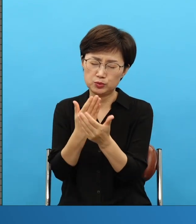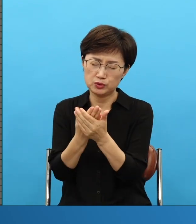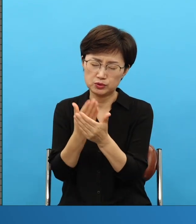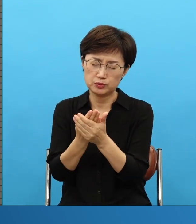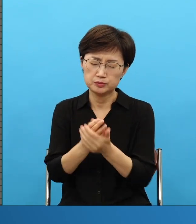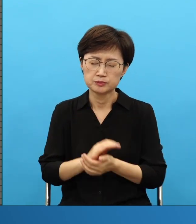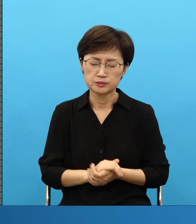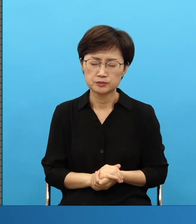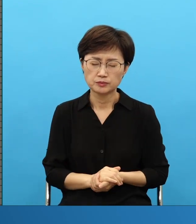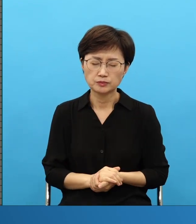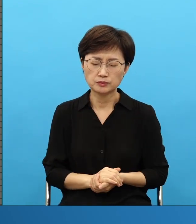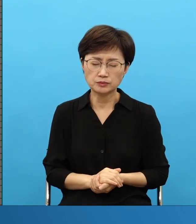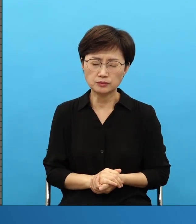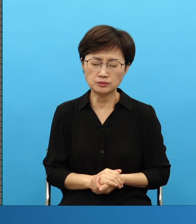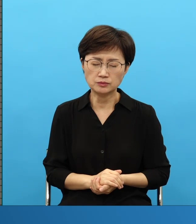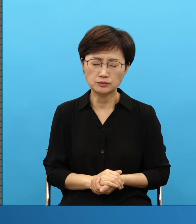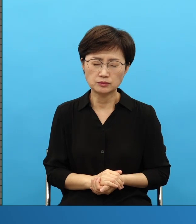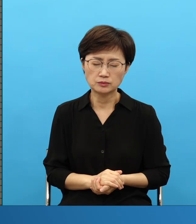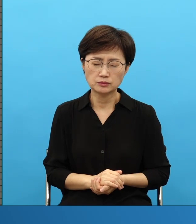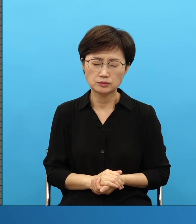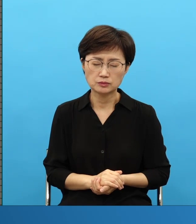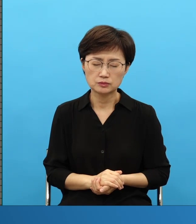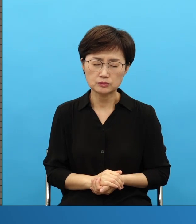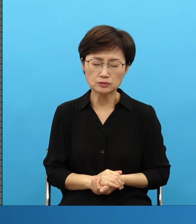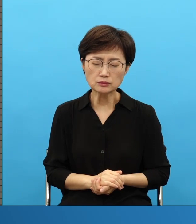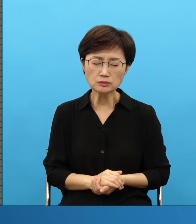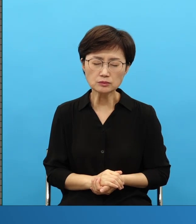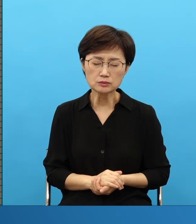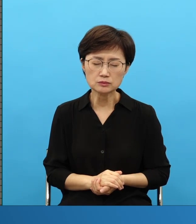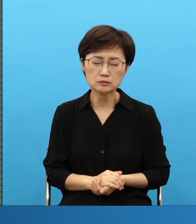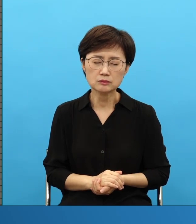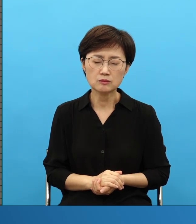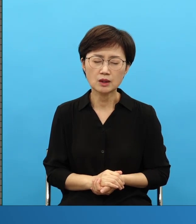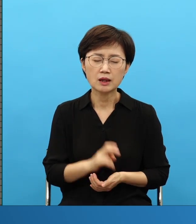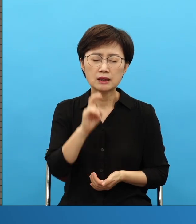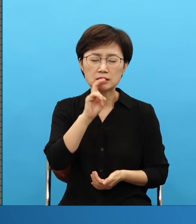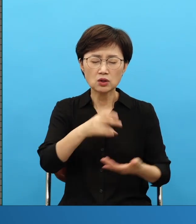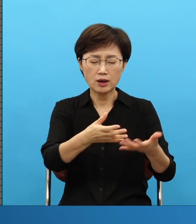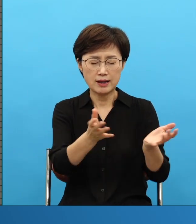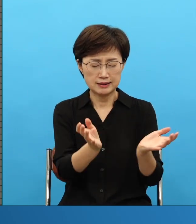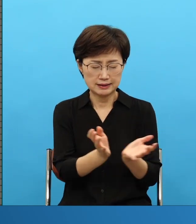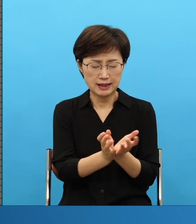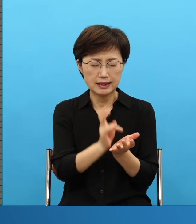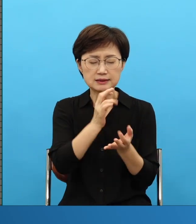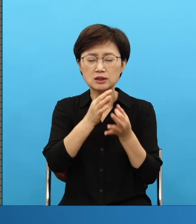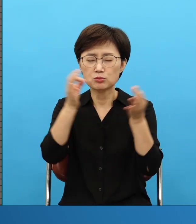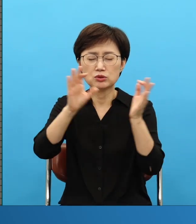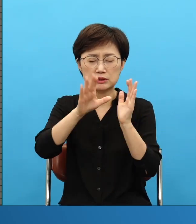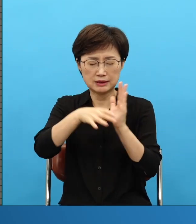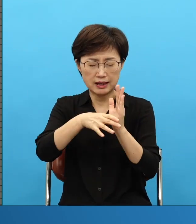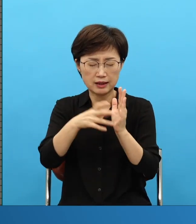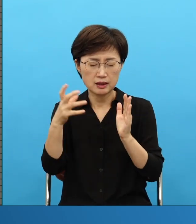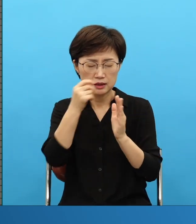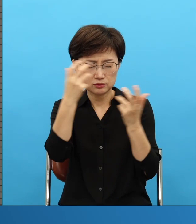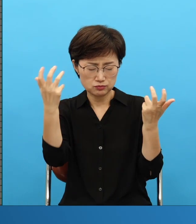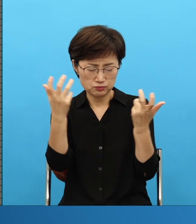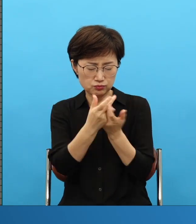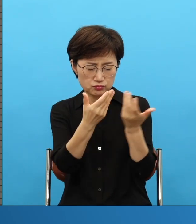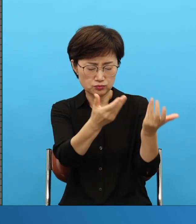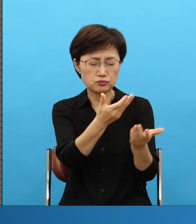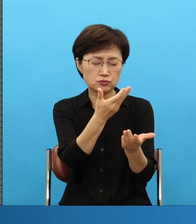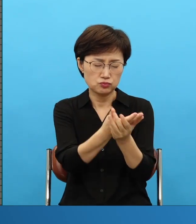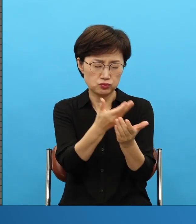TCKs through the word so that they can do world evangelization. 찬양으로 영광 돌리는 다윗 찬양대 성령으로 충만하게 하사 하나님이